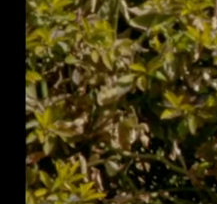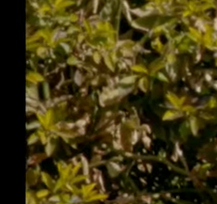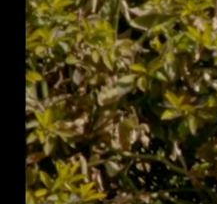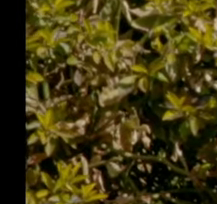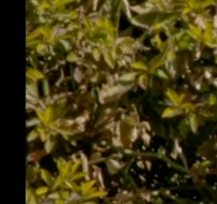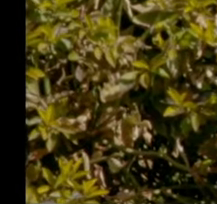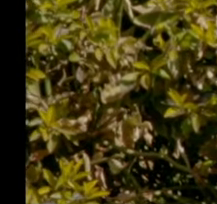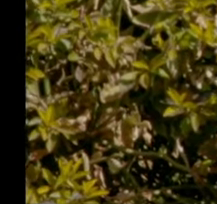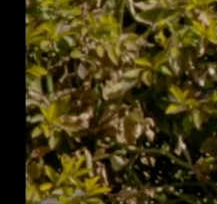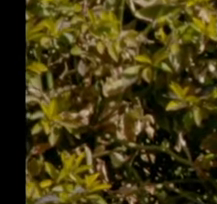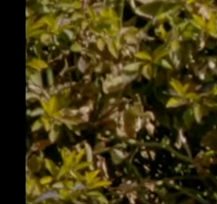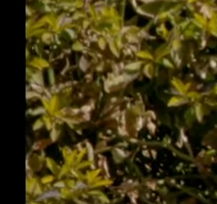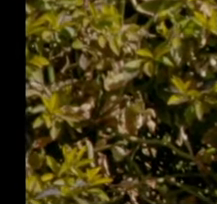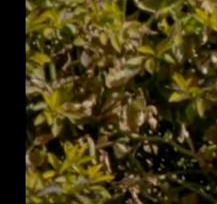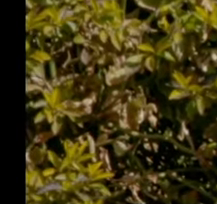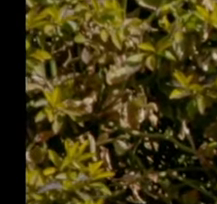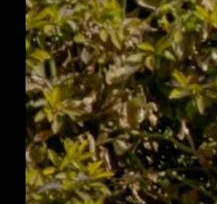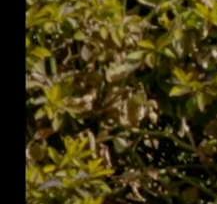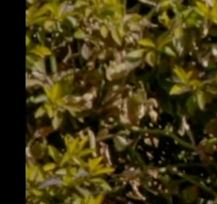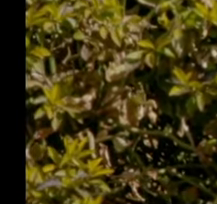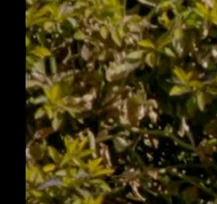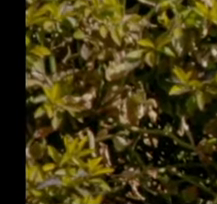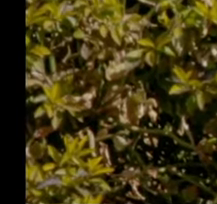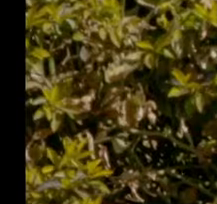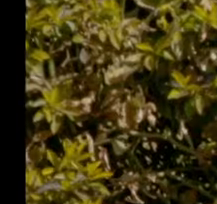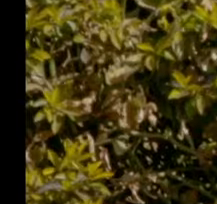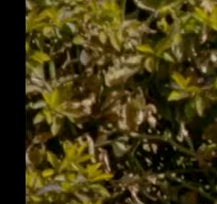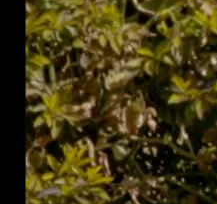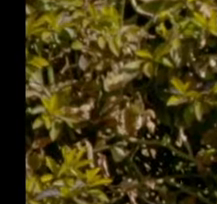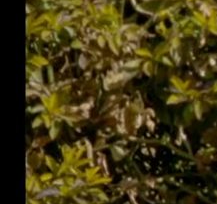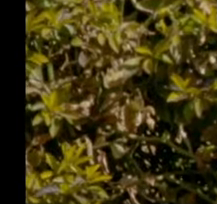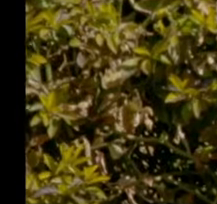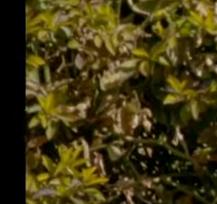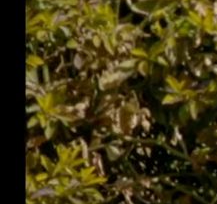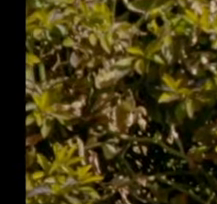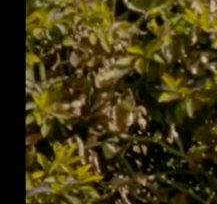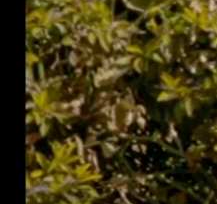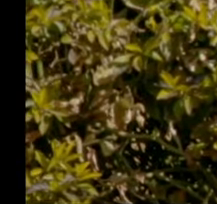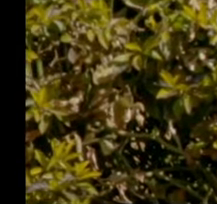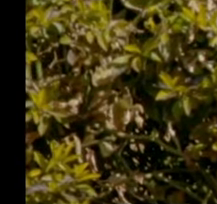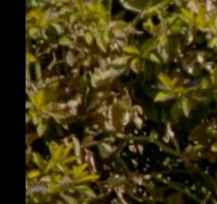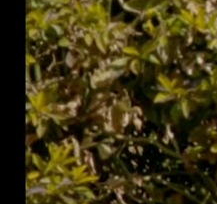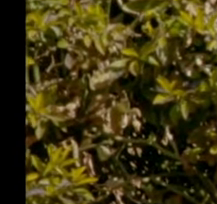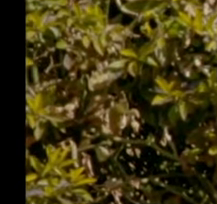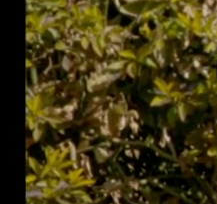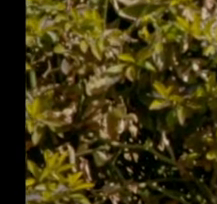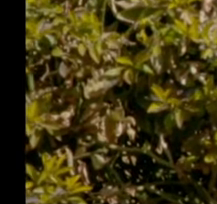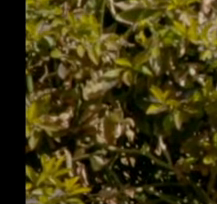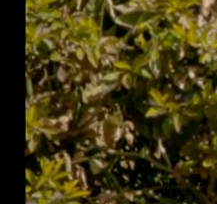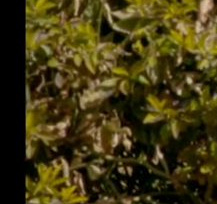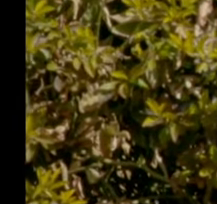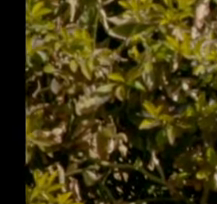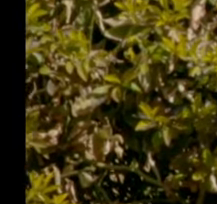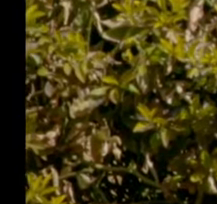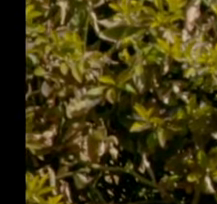बेटी की कहना है कि जो भी बोलती है कि हम मर जाएंगे लेकिन हम वापस नहीं लेंगे।